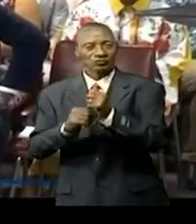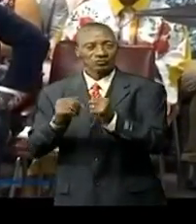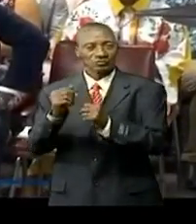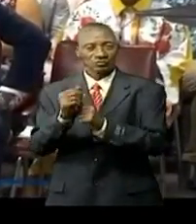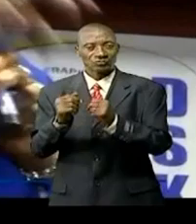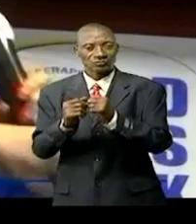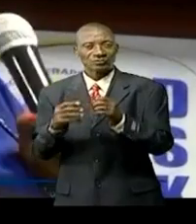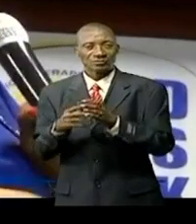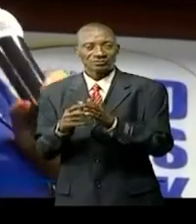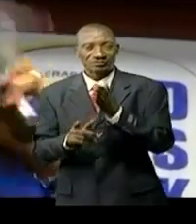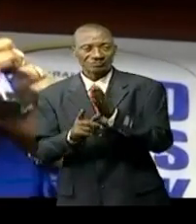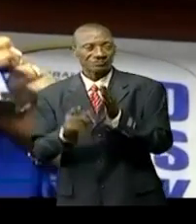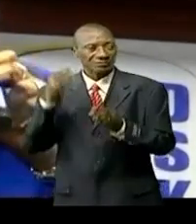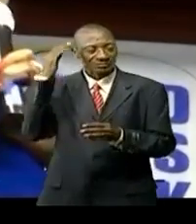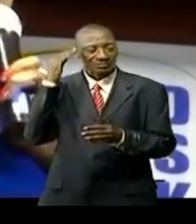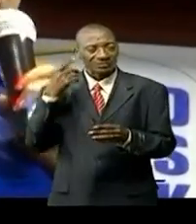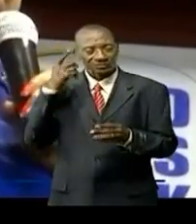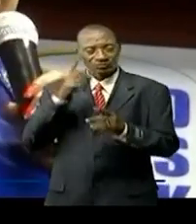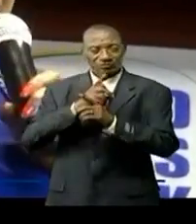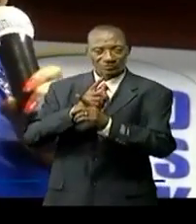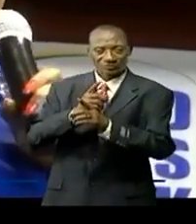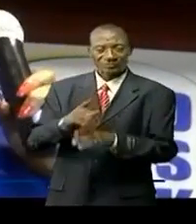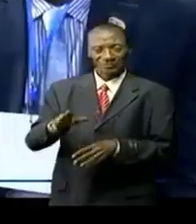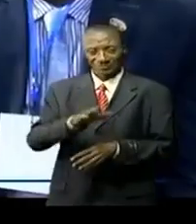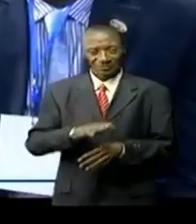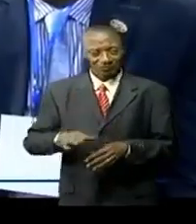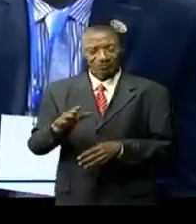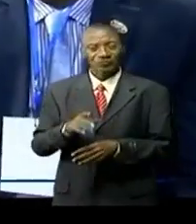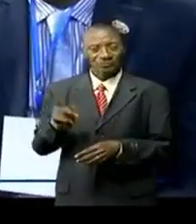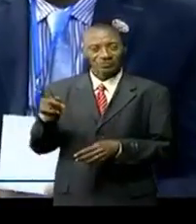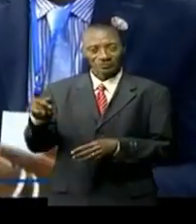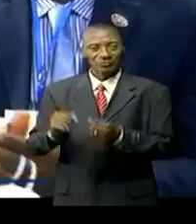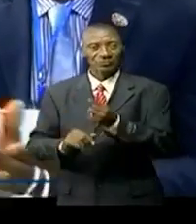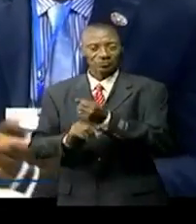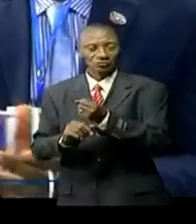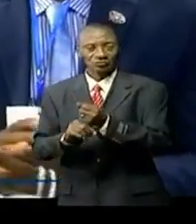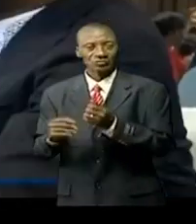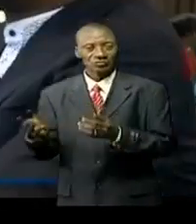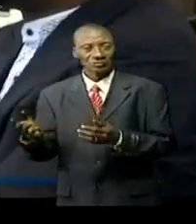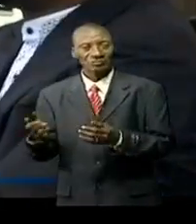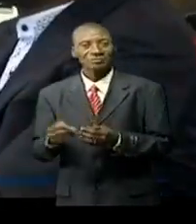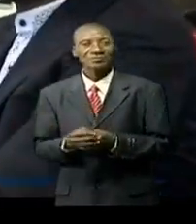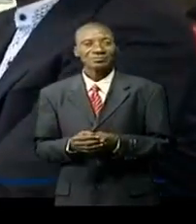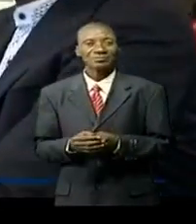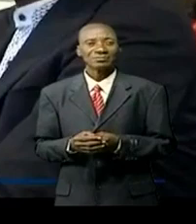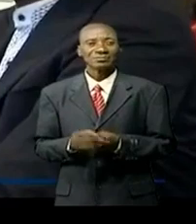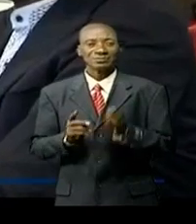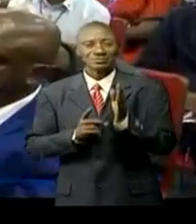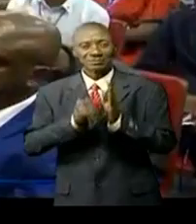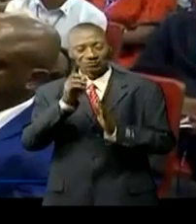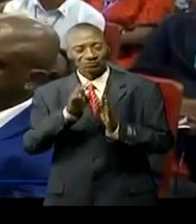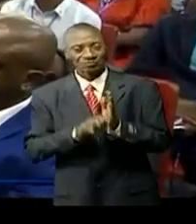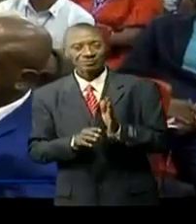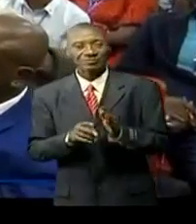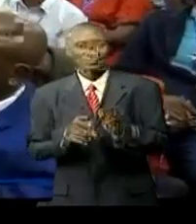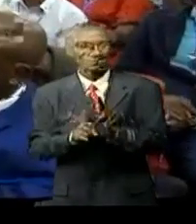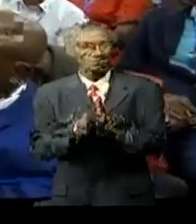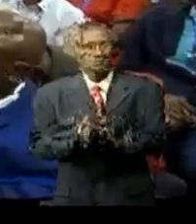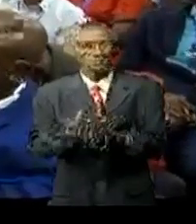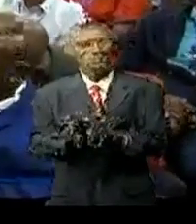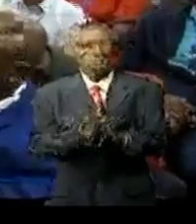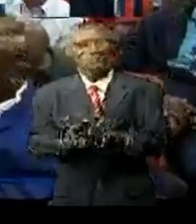de la Défense nationale et ancien combattant, dont les élections et le développement se trouvent être le sous-thème.